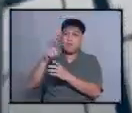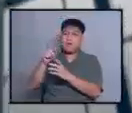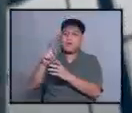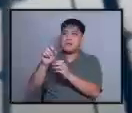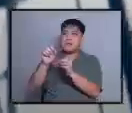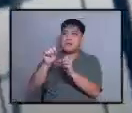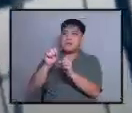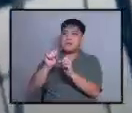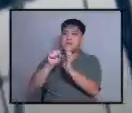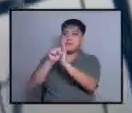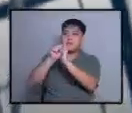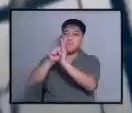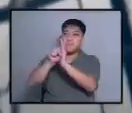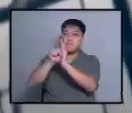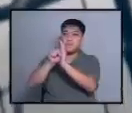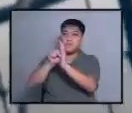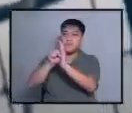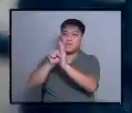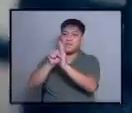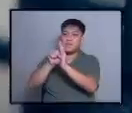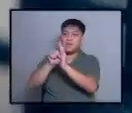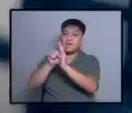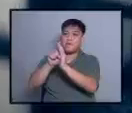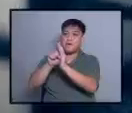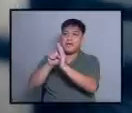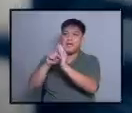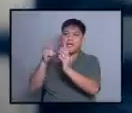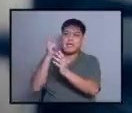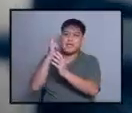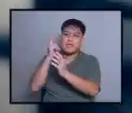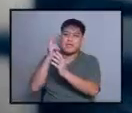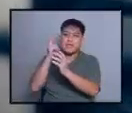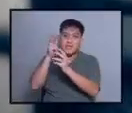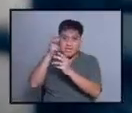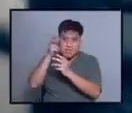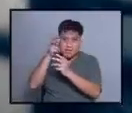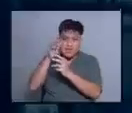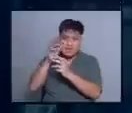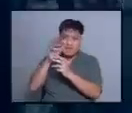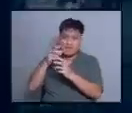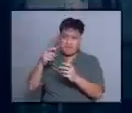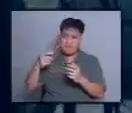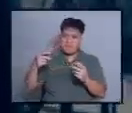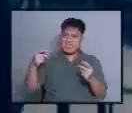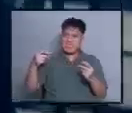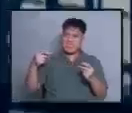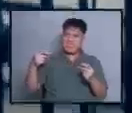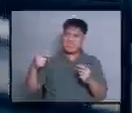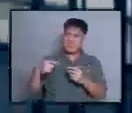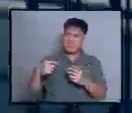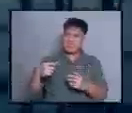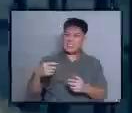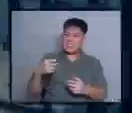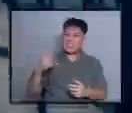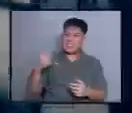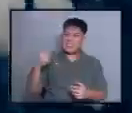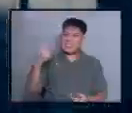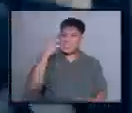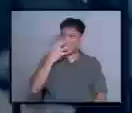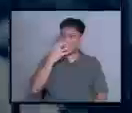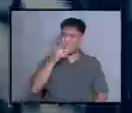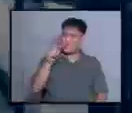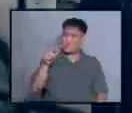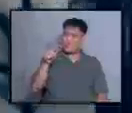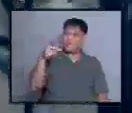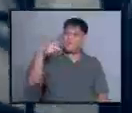ang sa mundo'y naghahari-harian, ang simbolo ng kanyang matinding puot sa mga praile at simbahan. Sinabihan daw ang mga anak